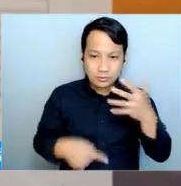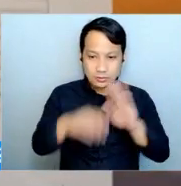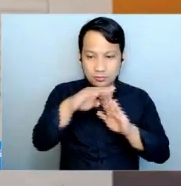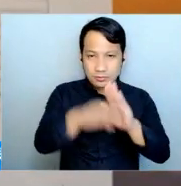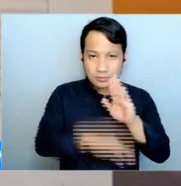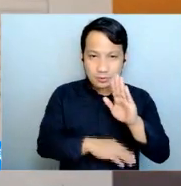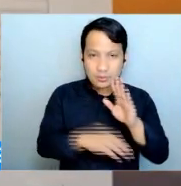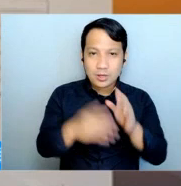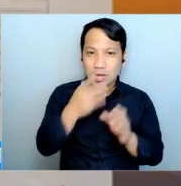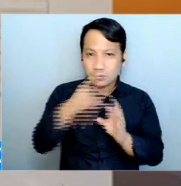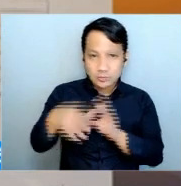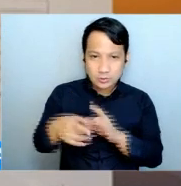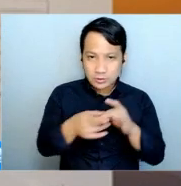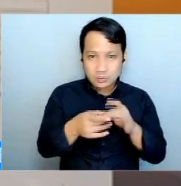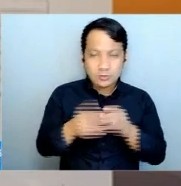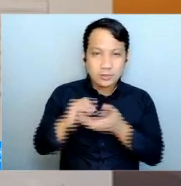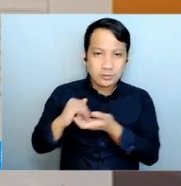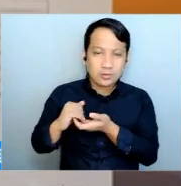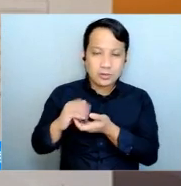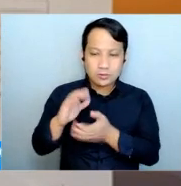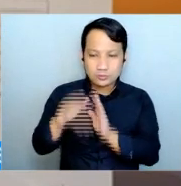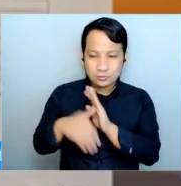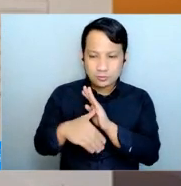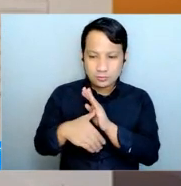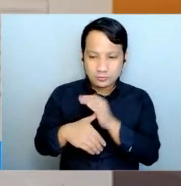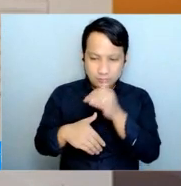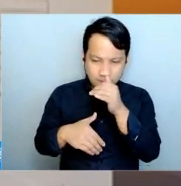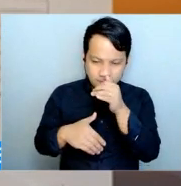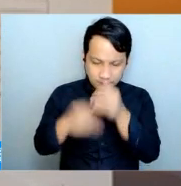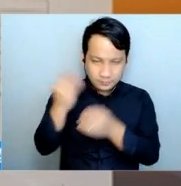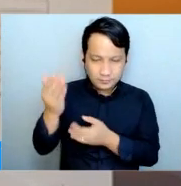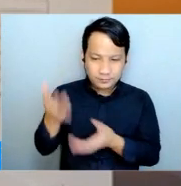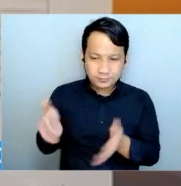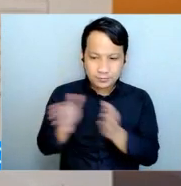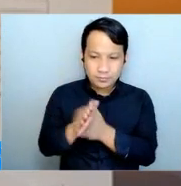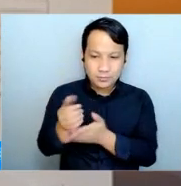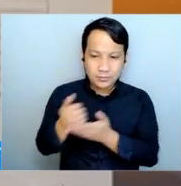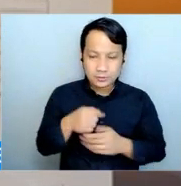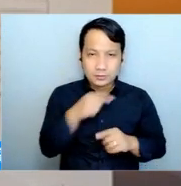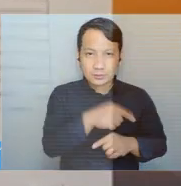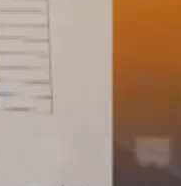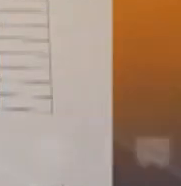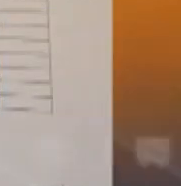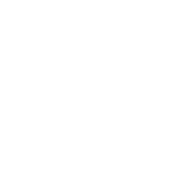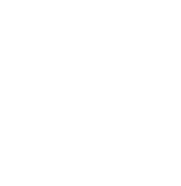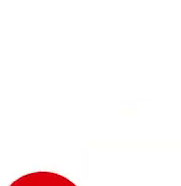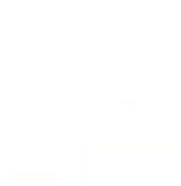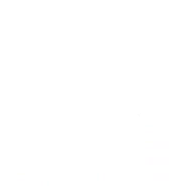partido sa COMELEC. Pirmado rin ito ni Pangulong Duterte na siya ring party chairman.